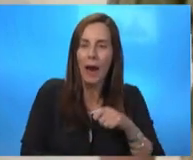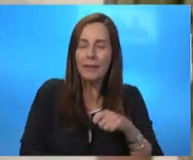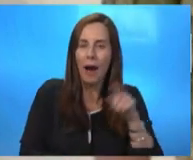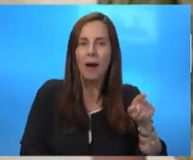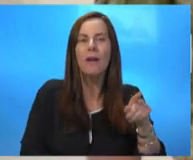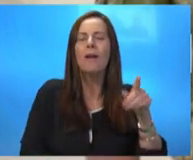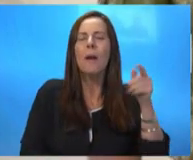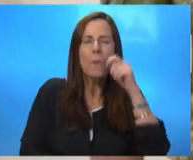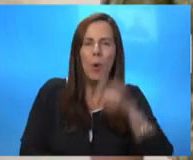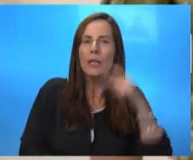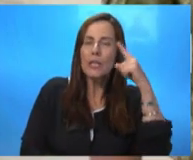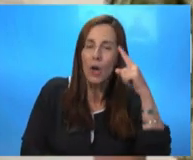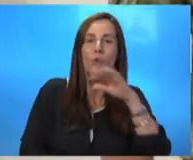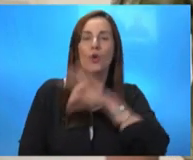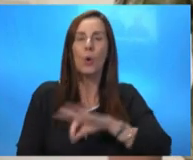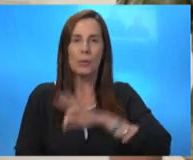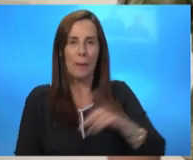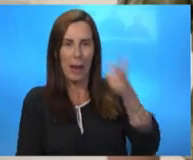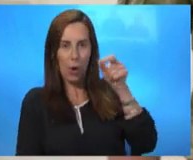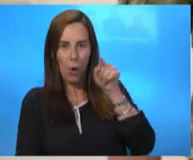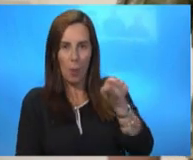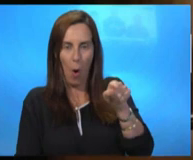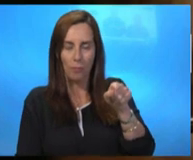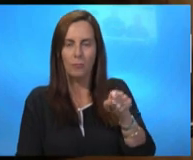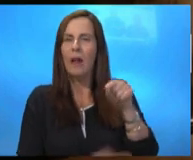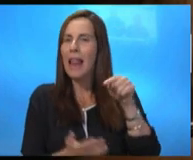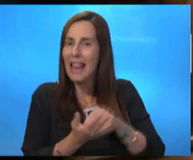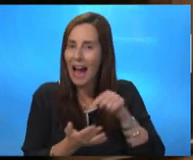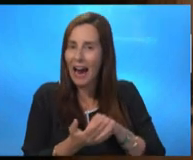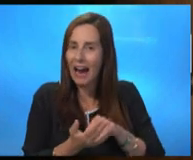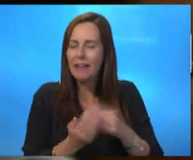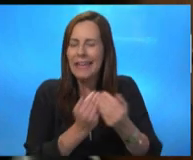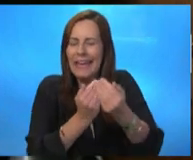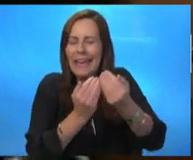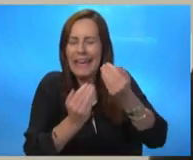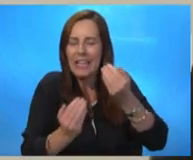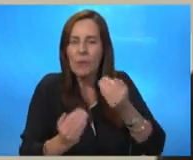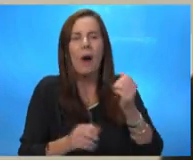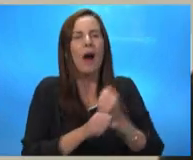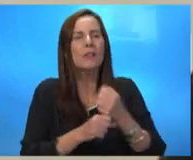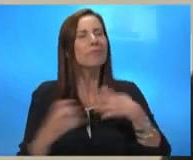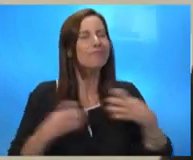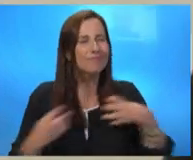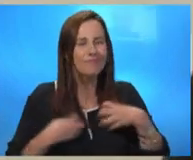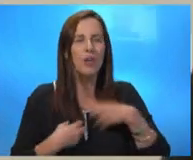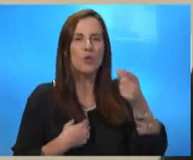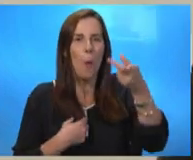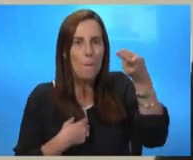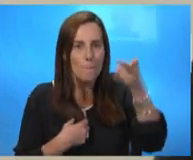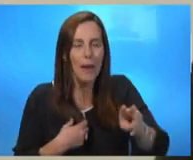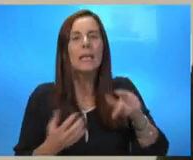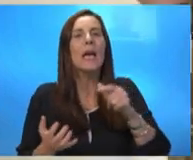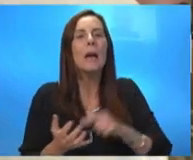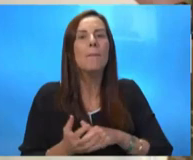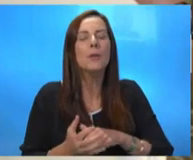הייתה מזימה רוסית להתנקש בחייו. לכן, הקדימו תרופה למכה, בימו ביחד את מותו, כדי ללכוד